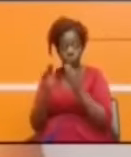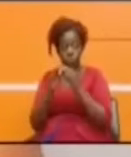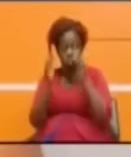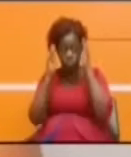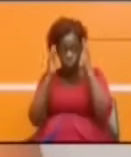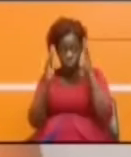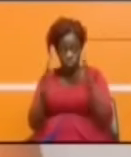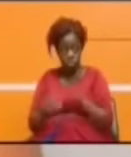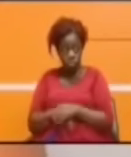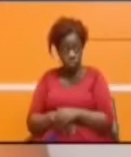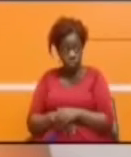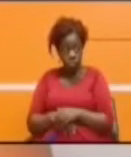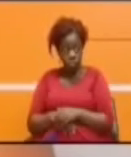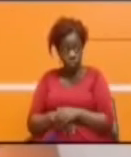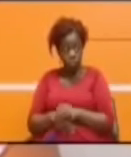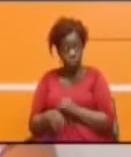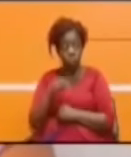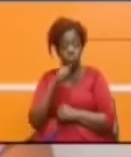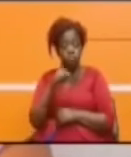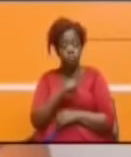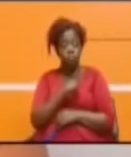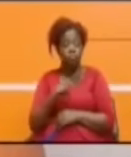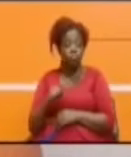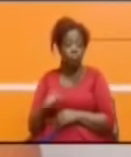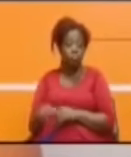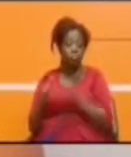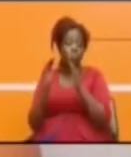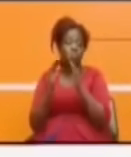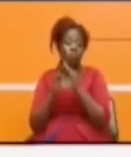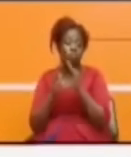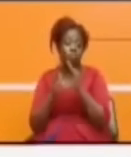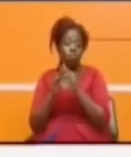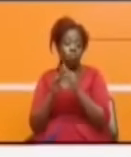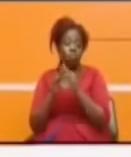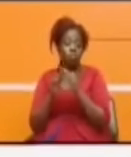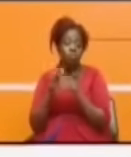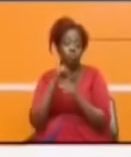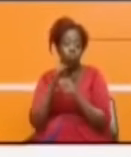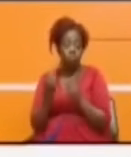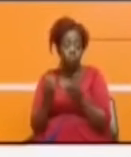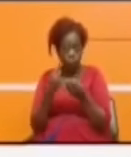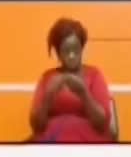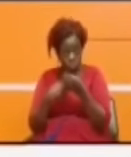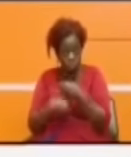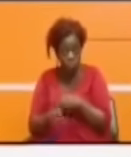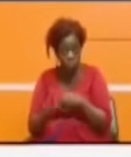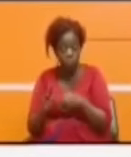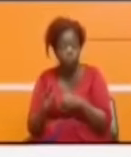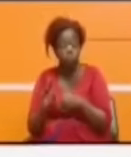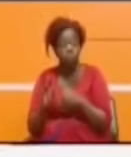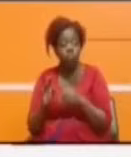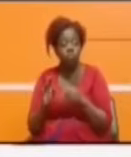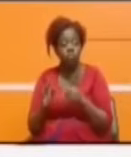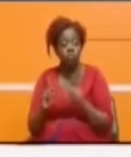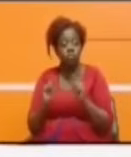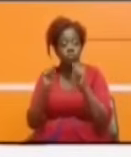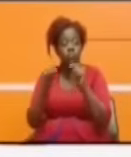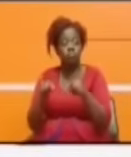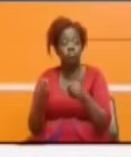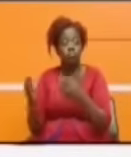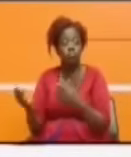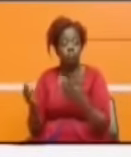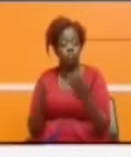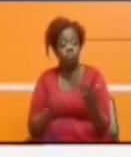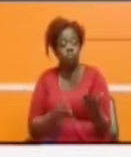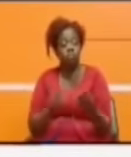emityana. Omwami yali agaanye tuuka ekiseera n'agaanira mu nnyumba mwami Kibirige. Omwami yabagulako bo n'ajja n'aleeta